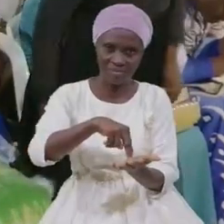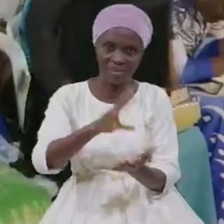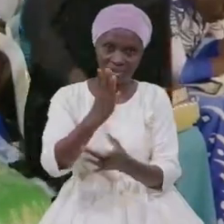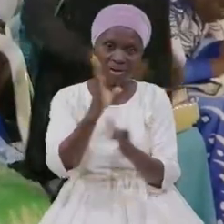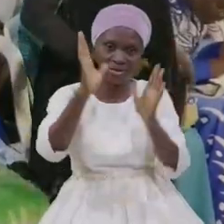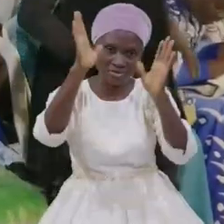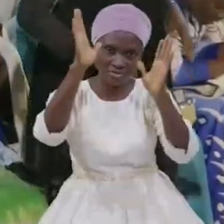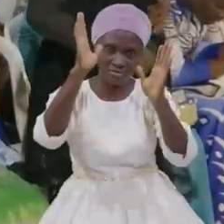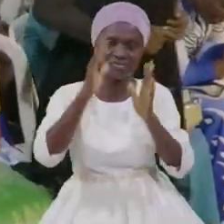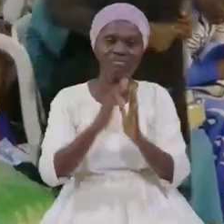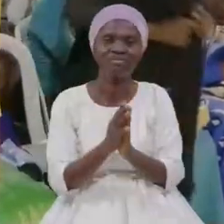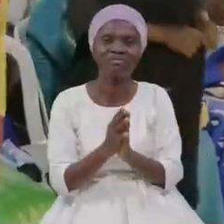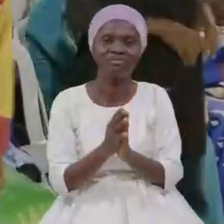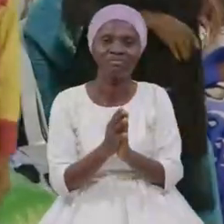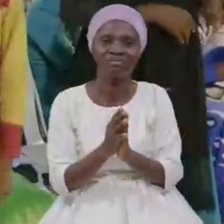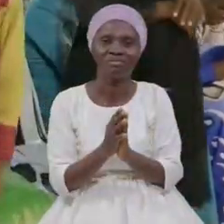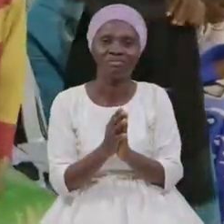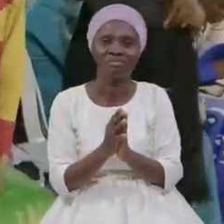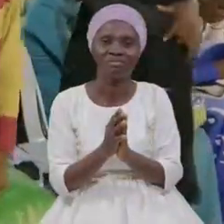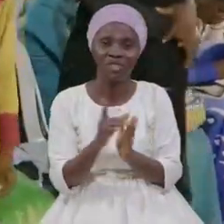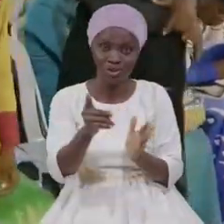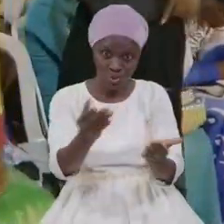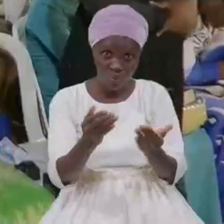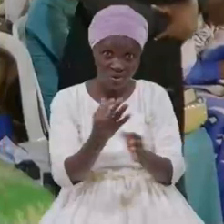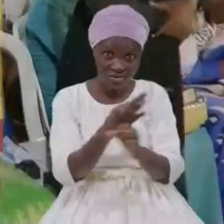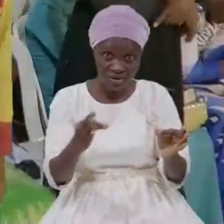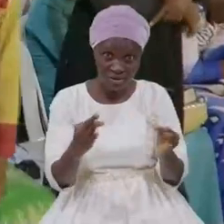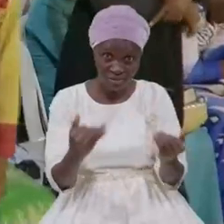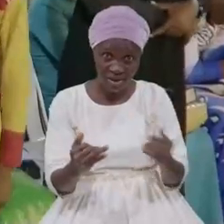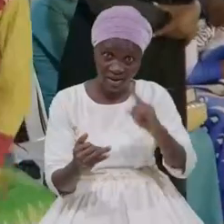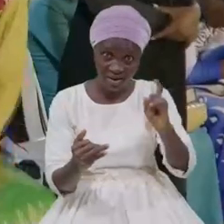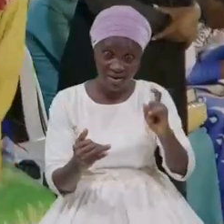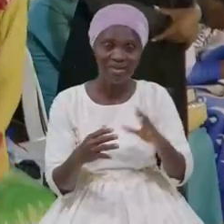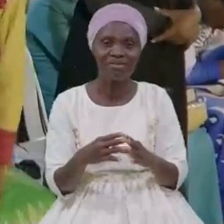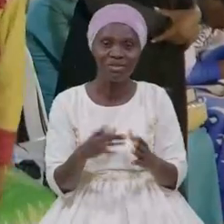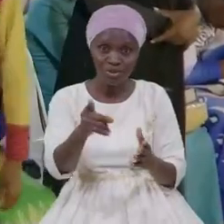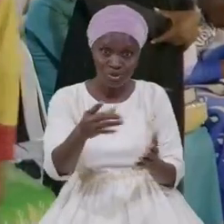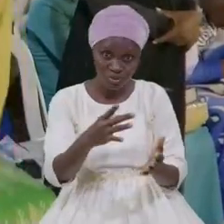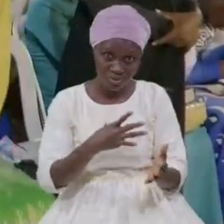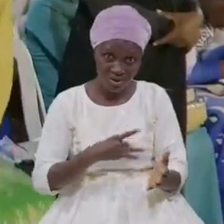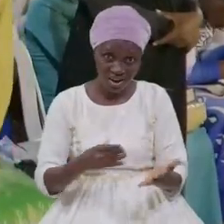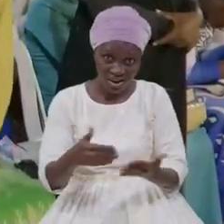tu lèves la main, tu veux la libération. Tu veux une nouvelle vie.